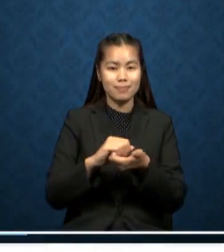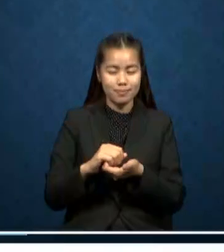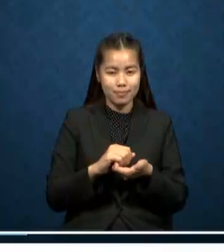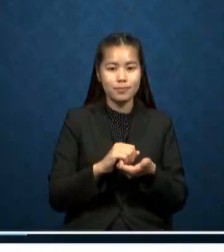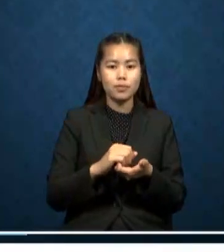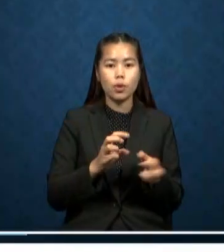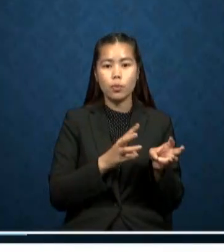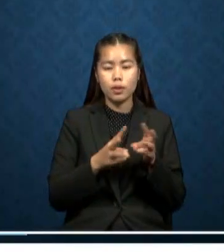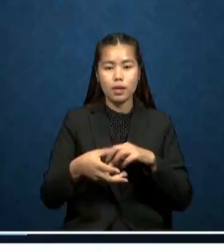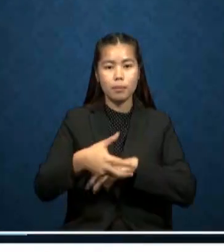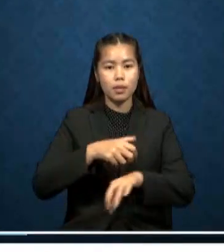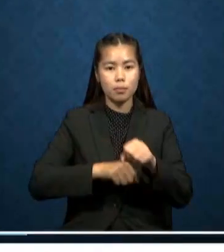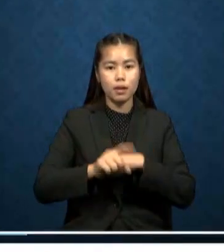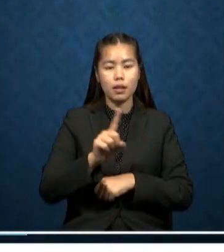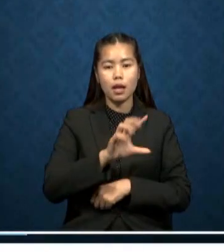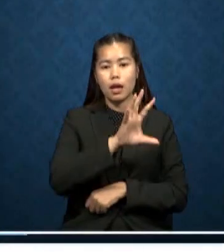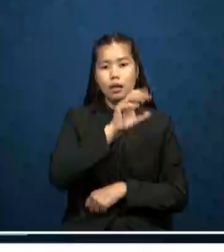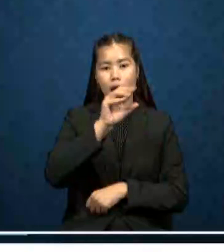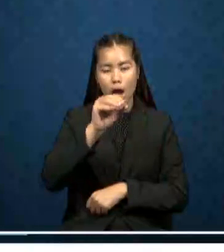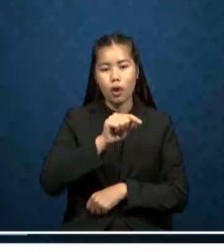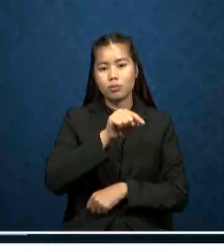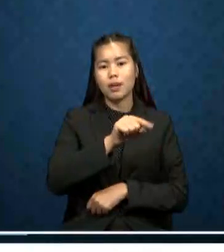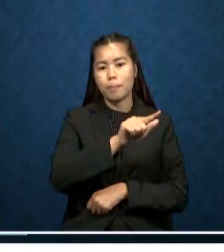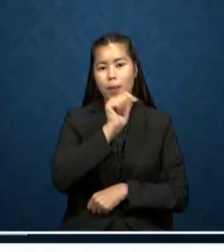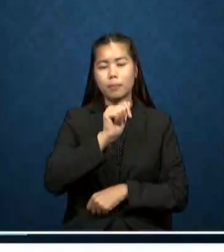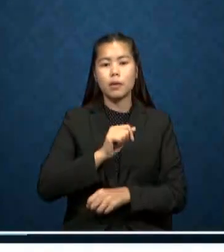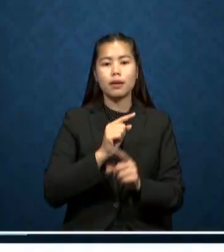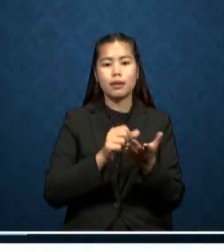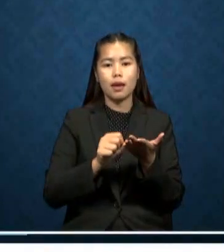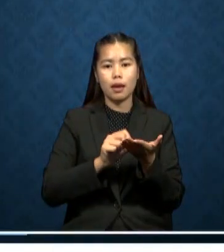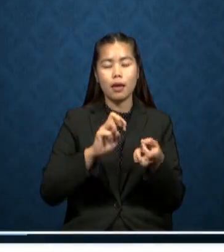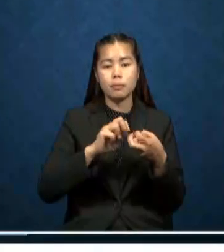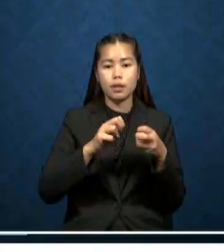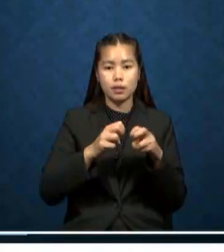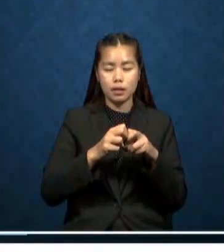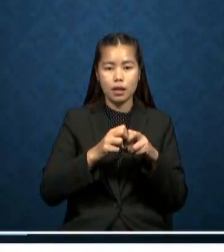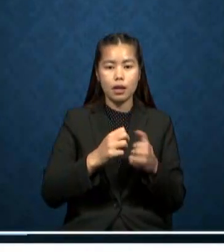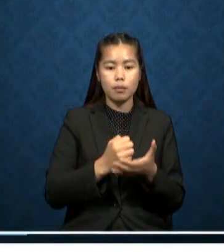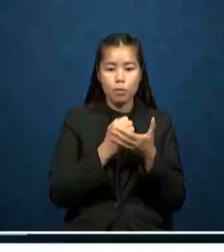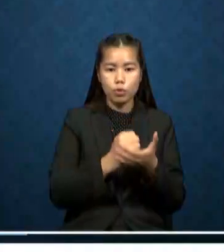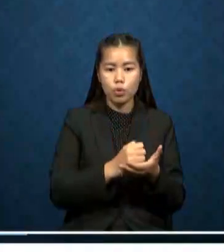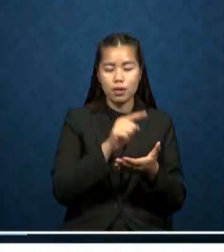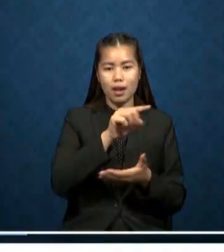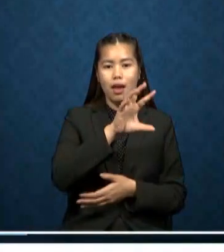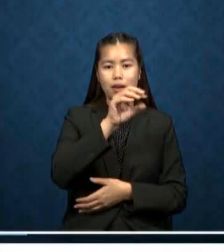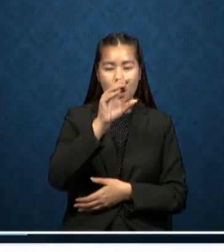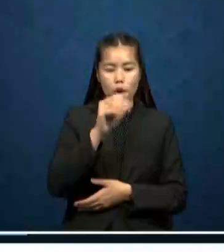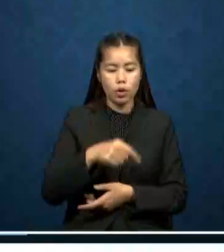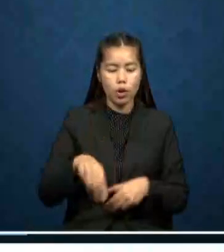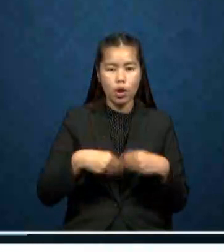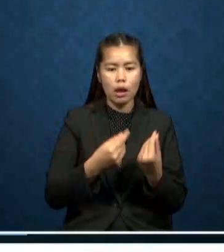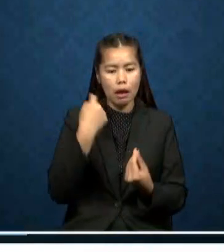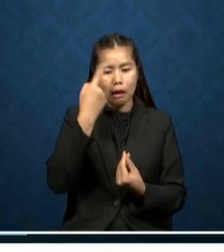ปฏิบัติใช้ Star STEMเป็นเครื่องมือในการแก้ปัญหาโดย Star STEMจะเข้าไปเป็นตัวเชื่อมให้ทุกความคิด